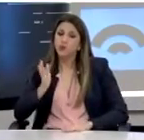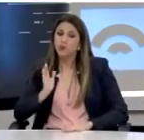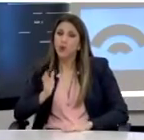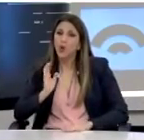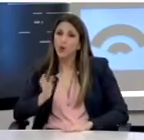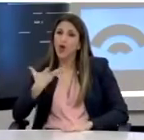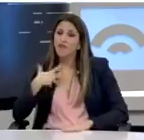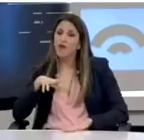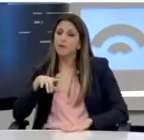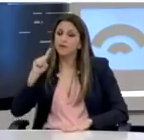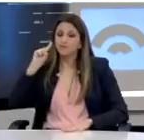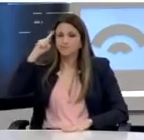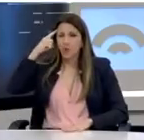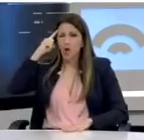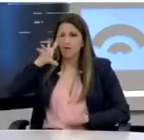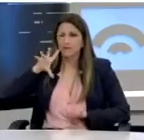αλυτρωτική λογική.